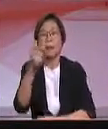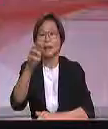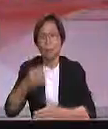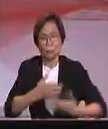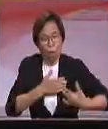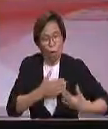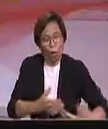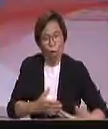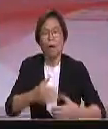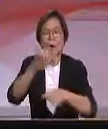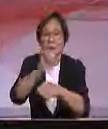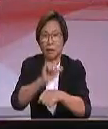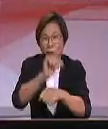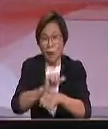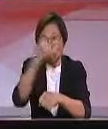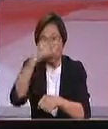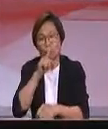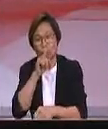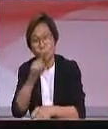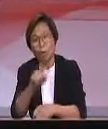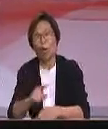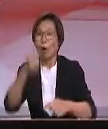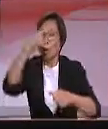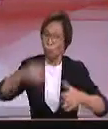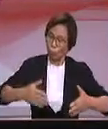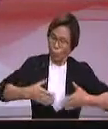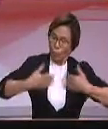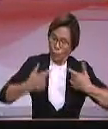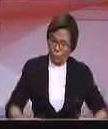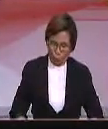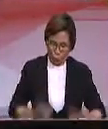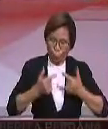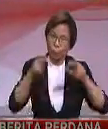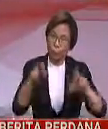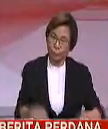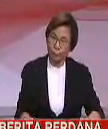dalam tugas-tugas sekunder bagi memastikan kesejahteraan hidup rakyat.